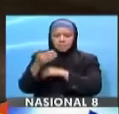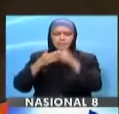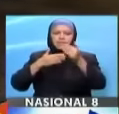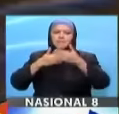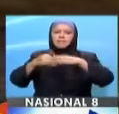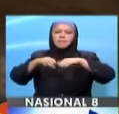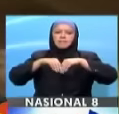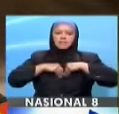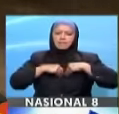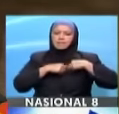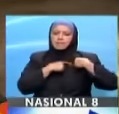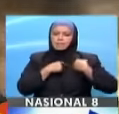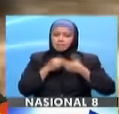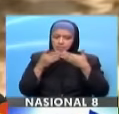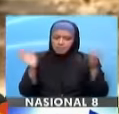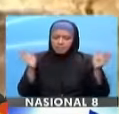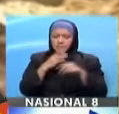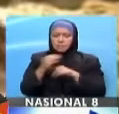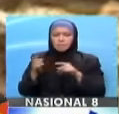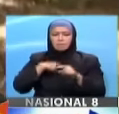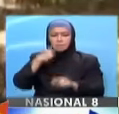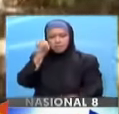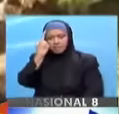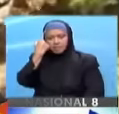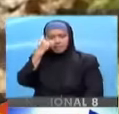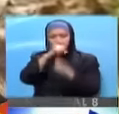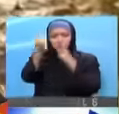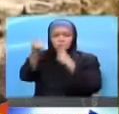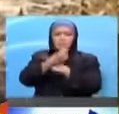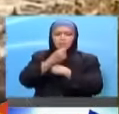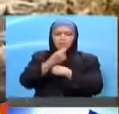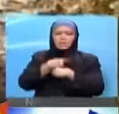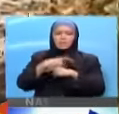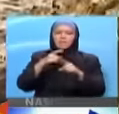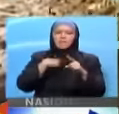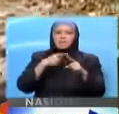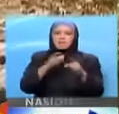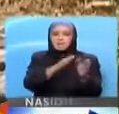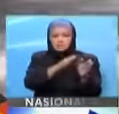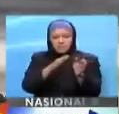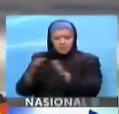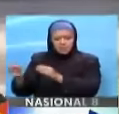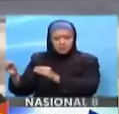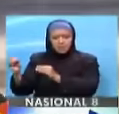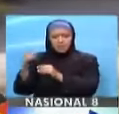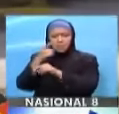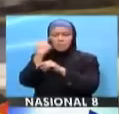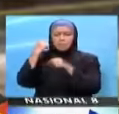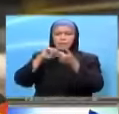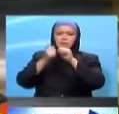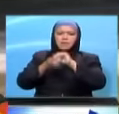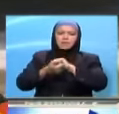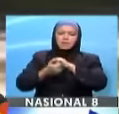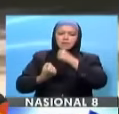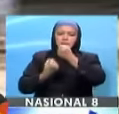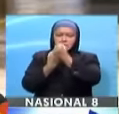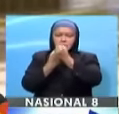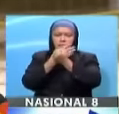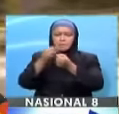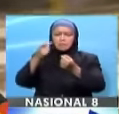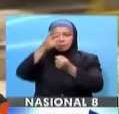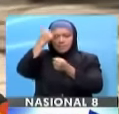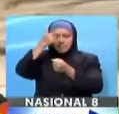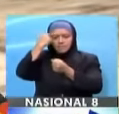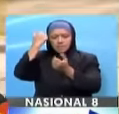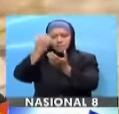terbuka dan memahami situasi yang terpaksa dihadapi penganjur, iaitu masalah penajaan akibat faktor ekonomi semasa. Tidak mahu